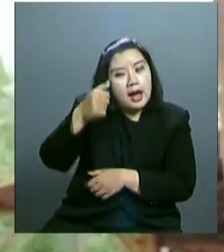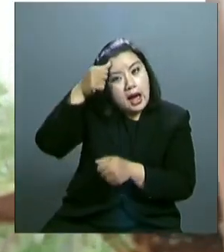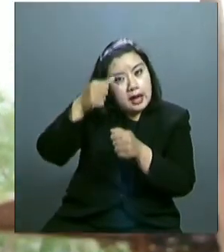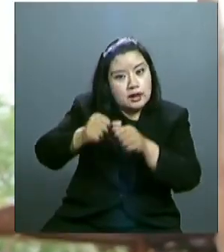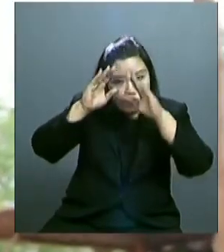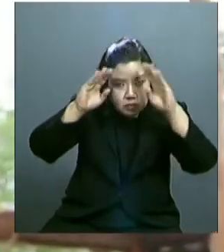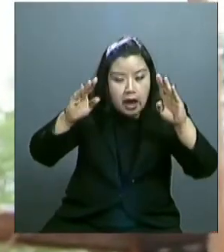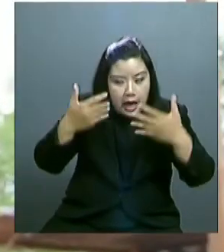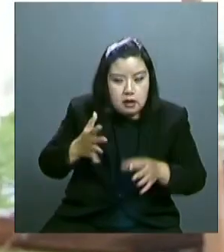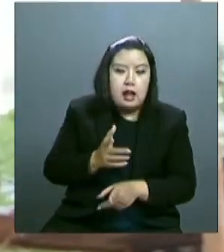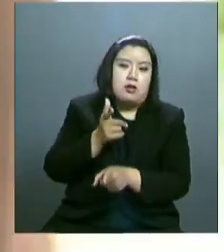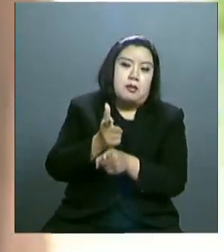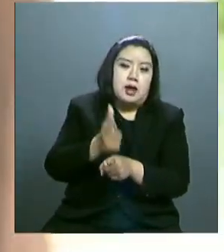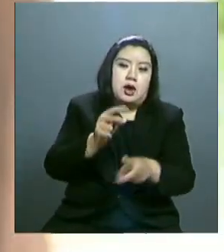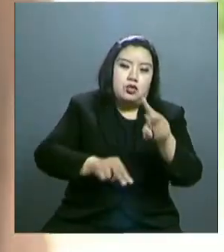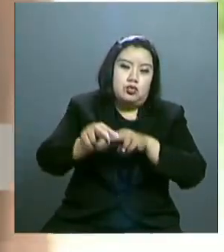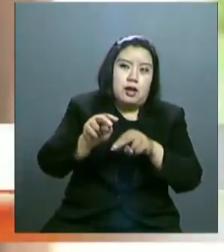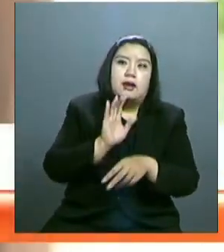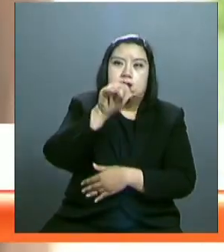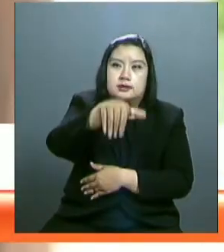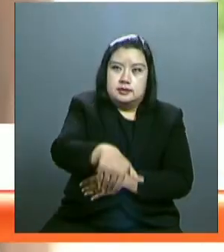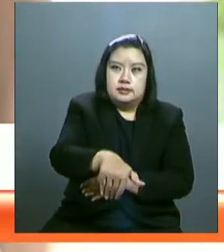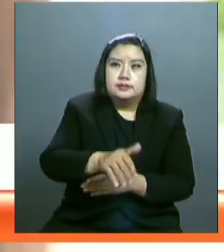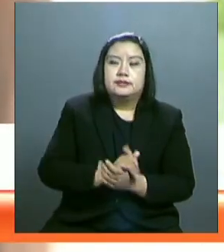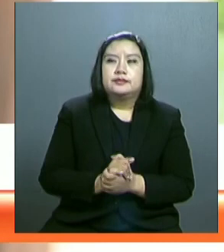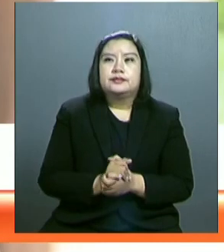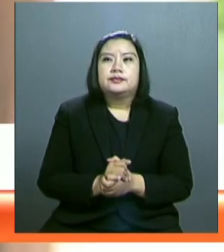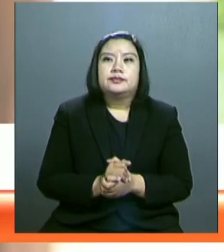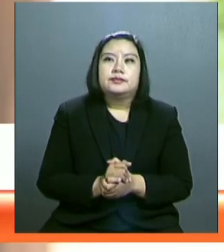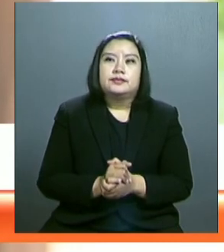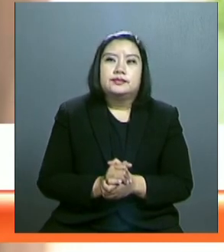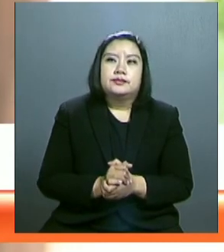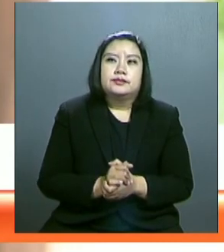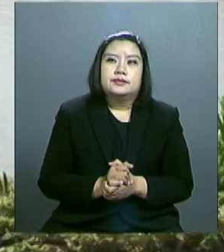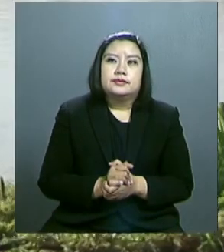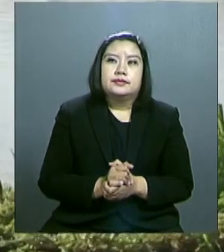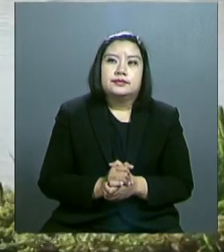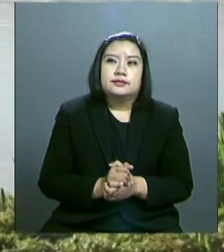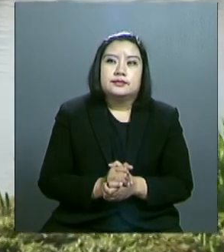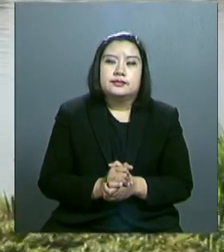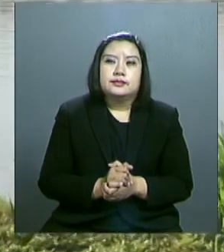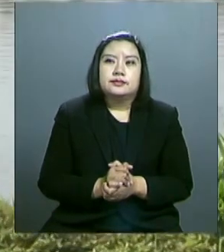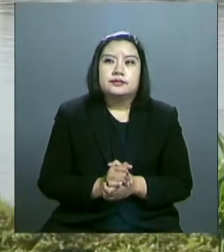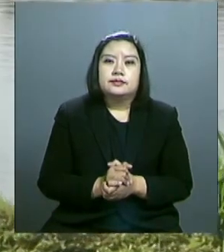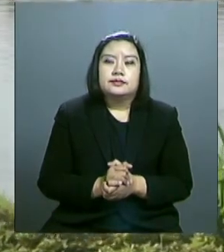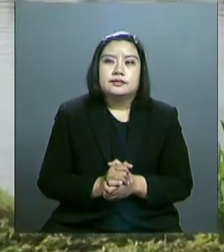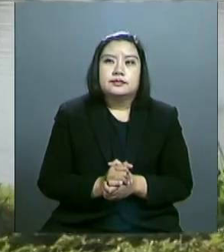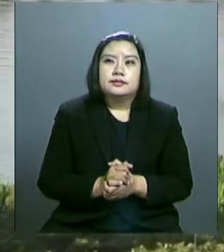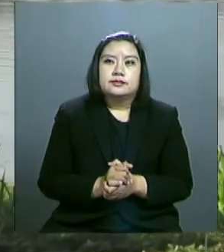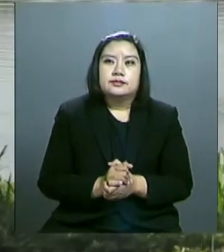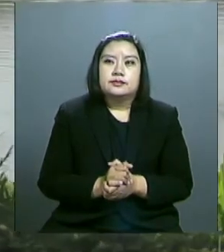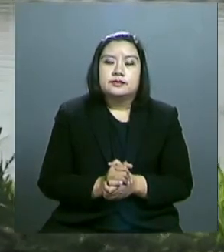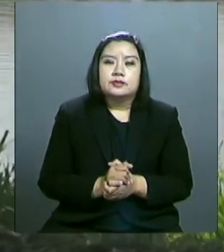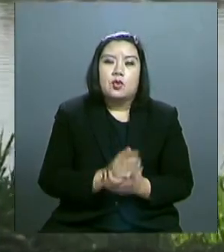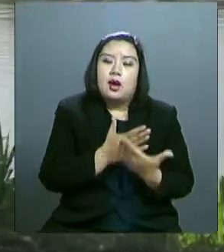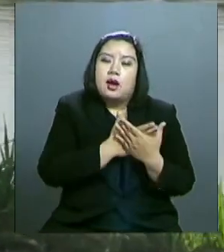ไป หลานสิรู้และสร้างจนกว่าจะใหญ่พร้อมละ ความผูกพันที่แน่น